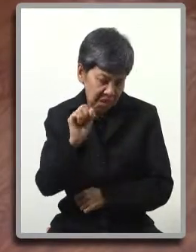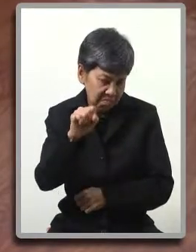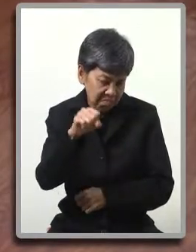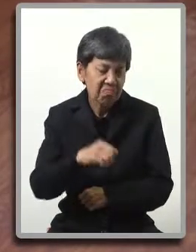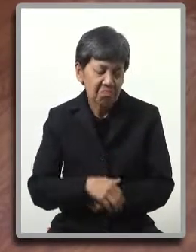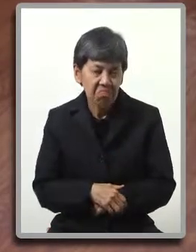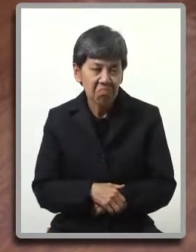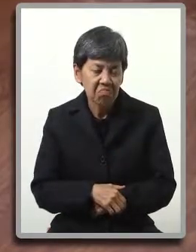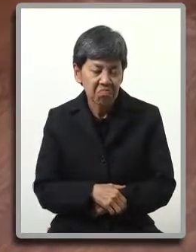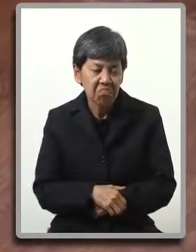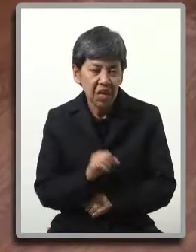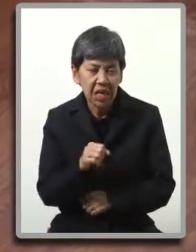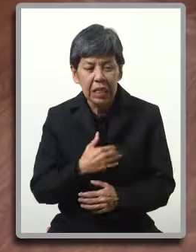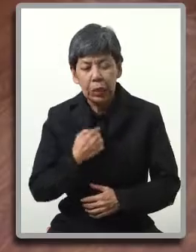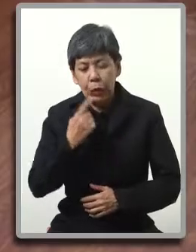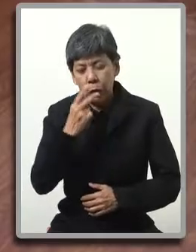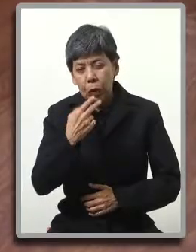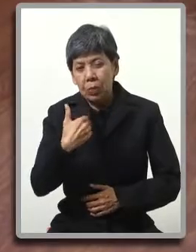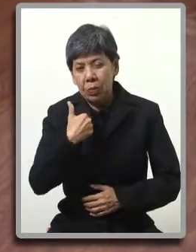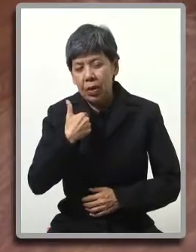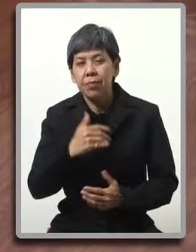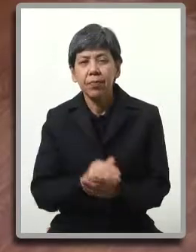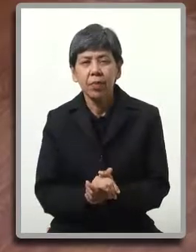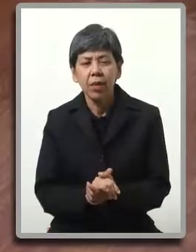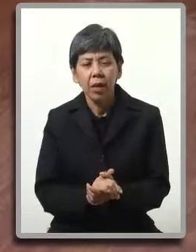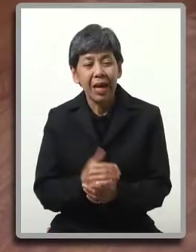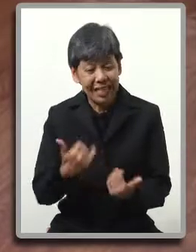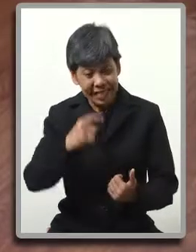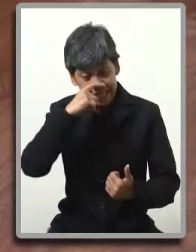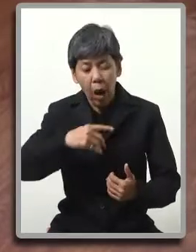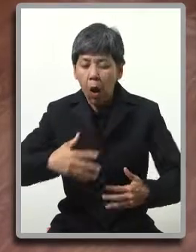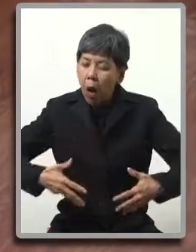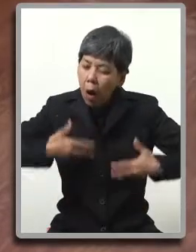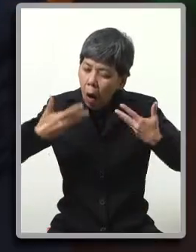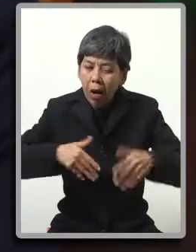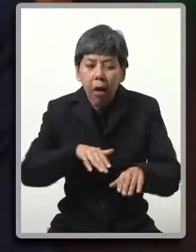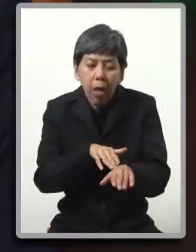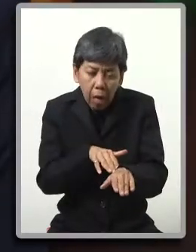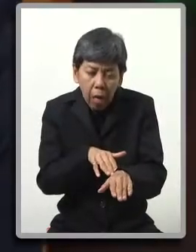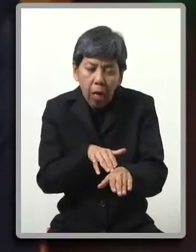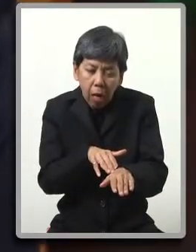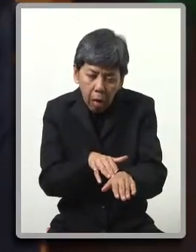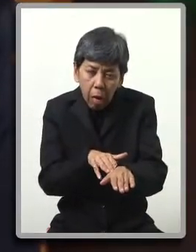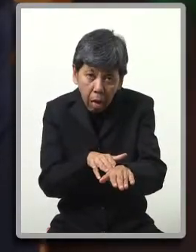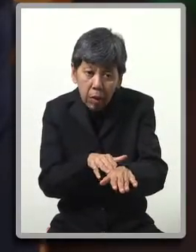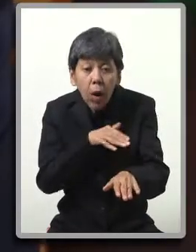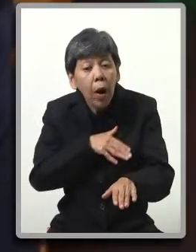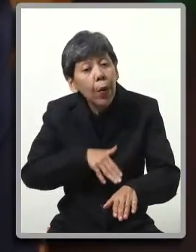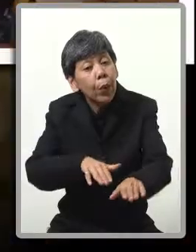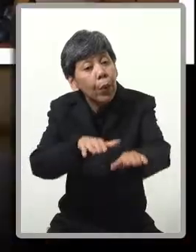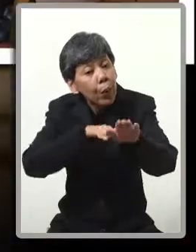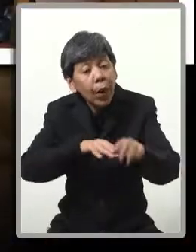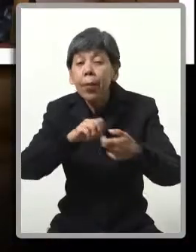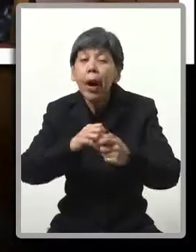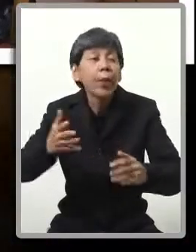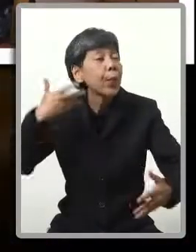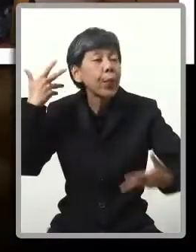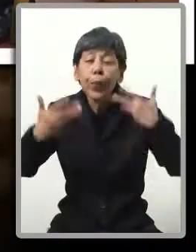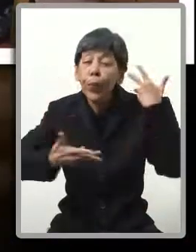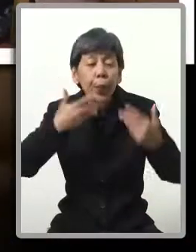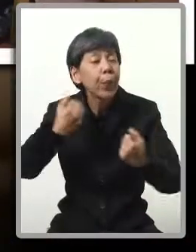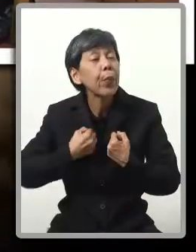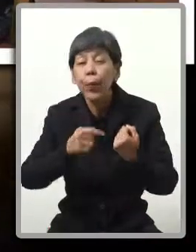พูดมาเนี่ยเป็นเรื่องจริงหมดเลยเพราะว่าหนึ่งเนี่ยนะครับเราต้องยอมรับว่าหนึ่งบ้านเราอากาศร้อนบ้านเรารถติดถูกไหมครับถ้ารถไม่ติดเนี่ย